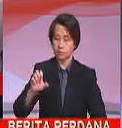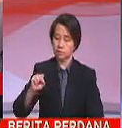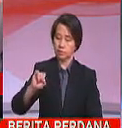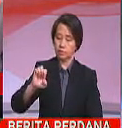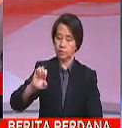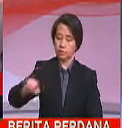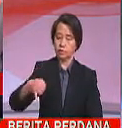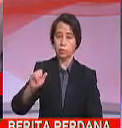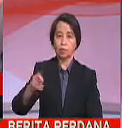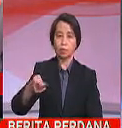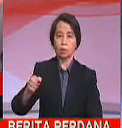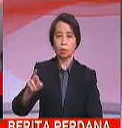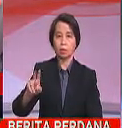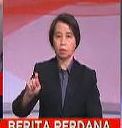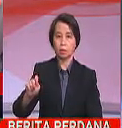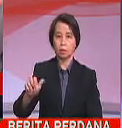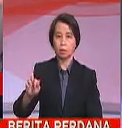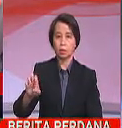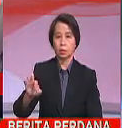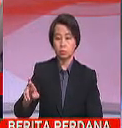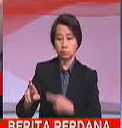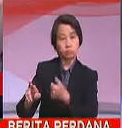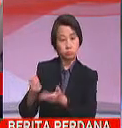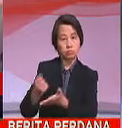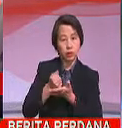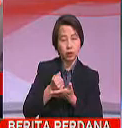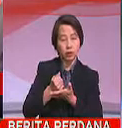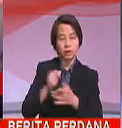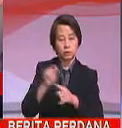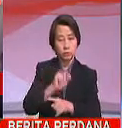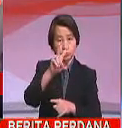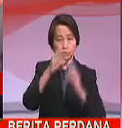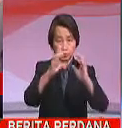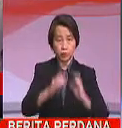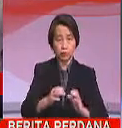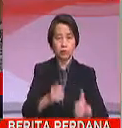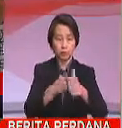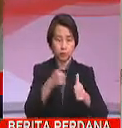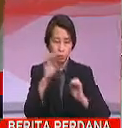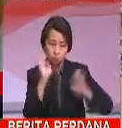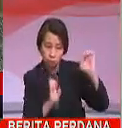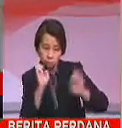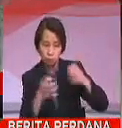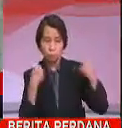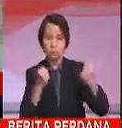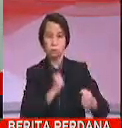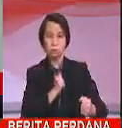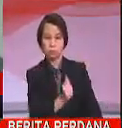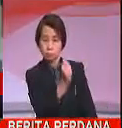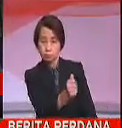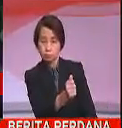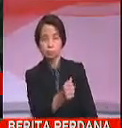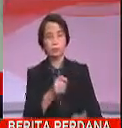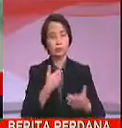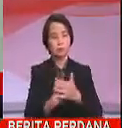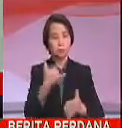membantu usaha mengesan kes positif COVID-19 menggunakan dua kaedah. Pertama, penilaian kesihatan kendiri oleh pengguna.